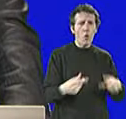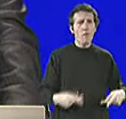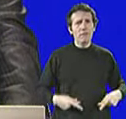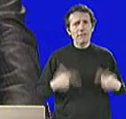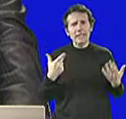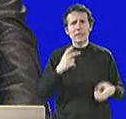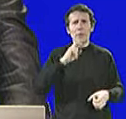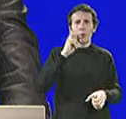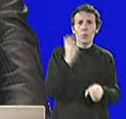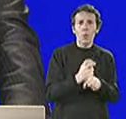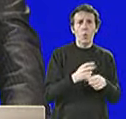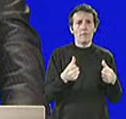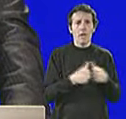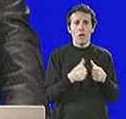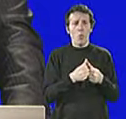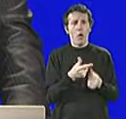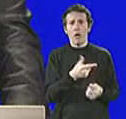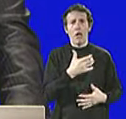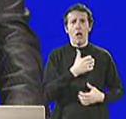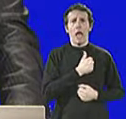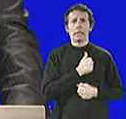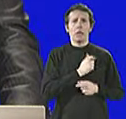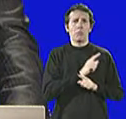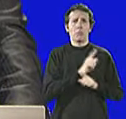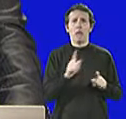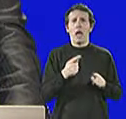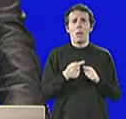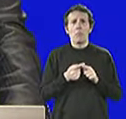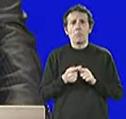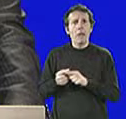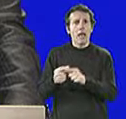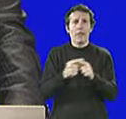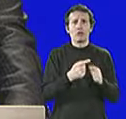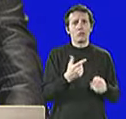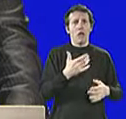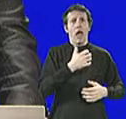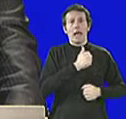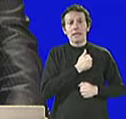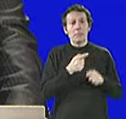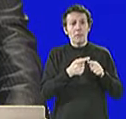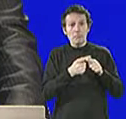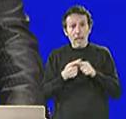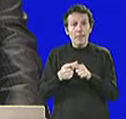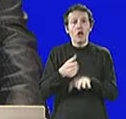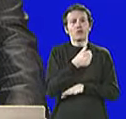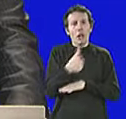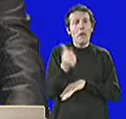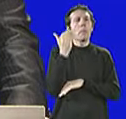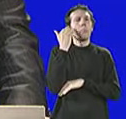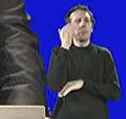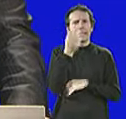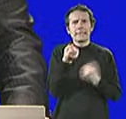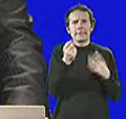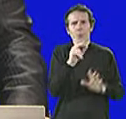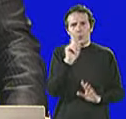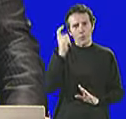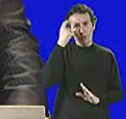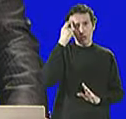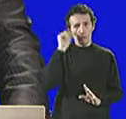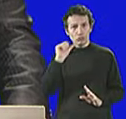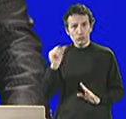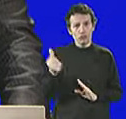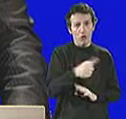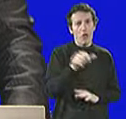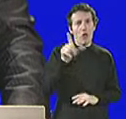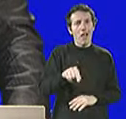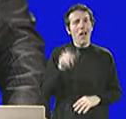dures pour qu'elle accepte de partager, qu'elle n'accepte de partager que si elle a conscience que chacun